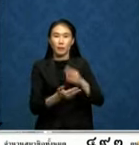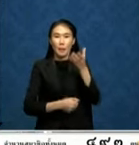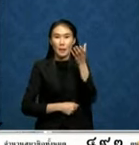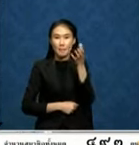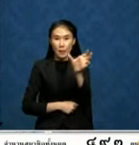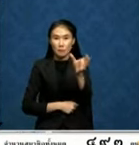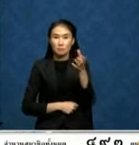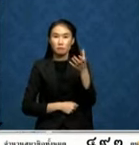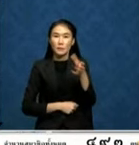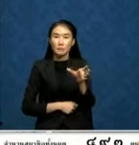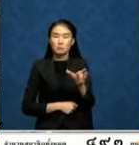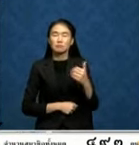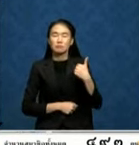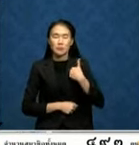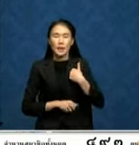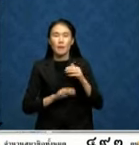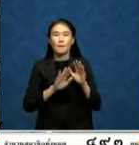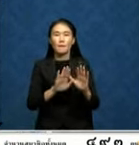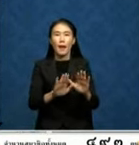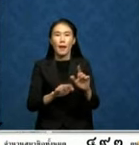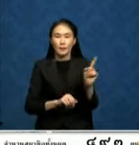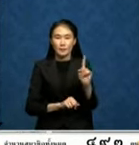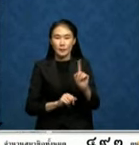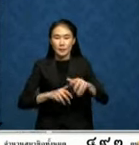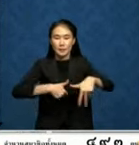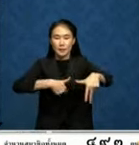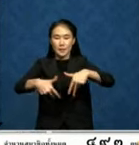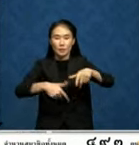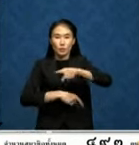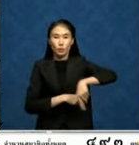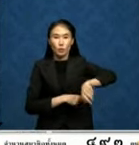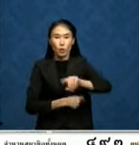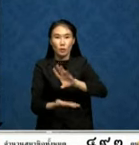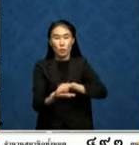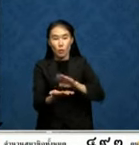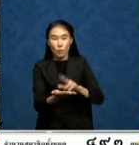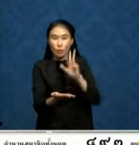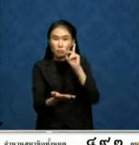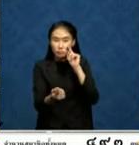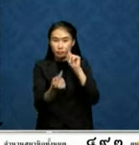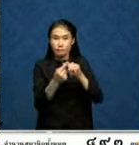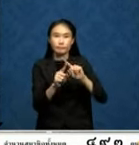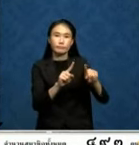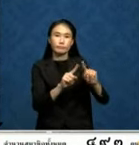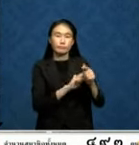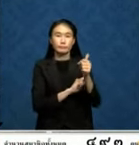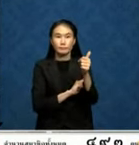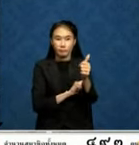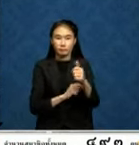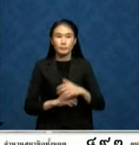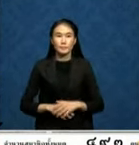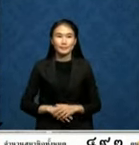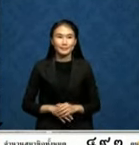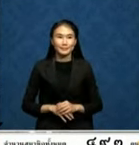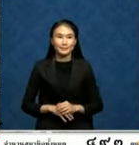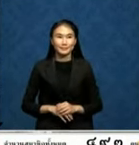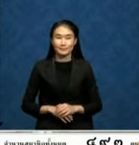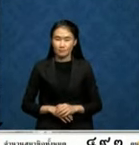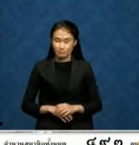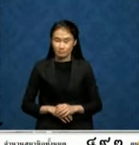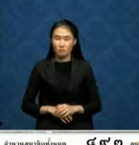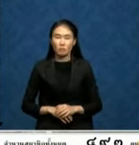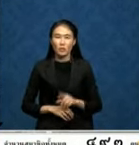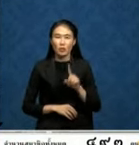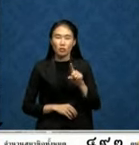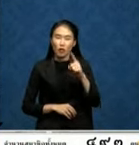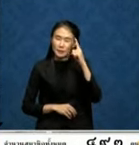การสื่อสารกับประชาชนแต่ผมฝากไว้ครับว่าเพื่อให้ประชาชนเข้าถึงข้อมูลในลักษณะนี้ให้มากขึ้นท่านก็คงจะต้องพยาย